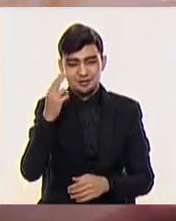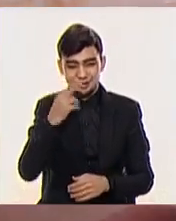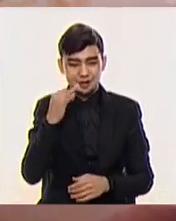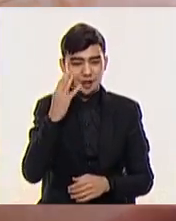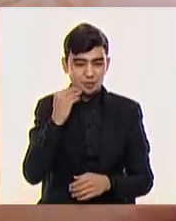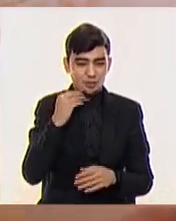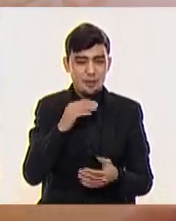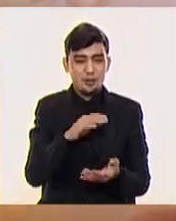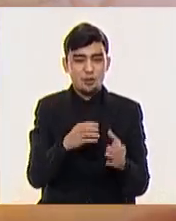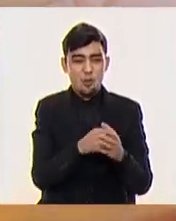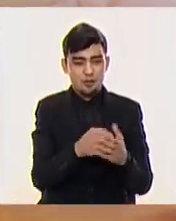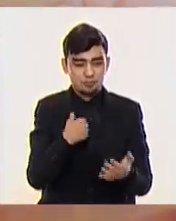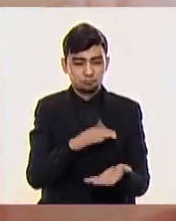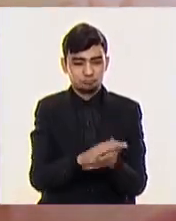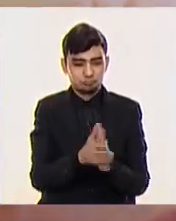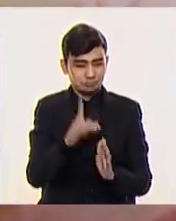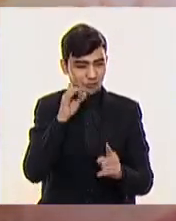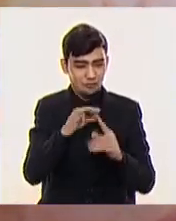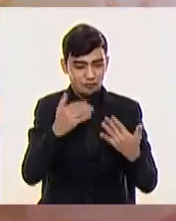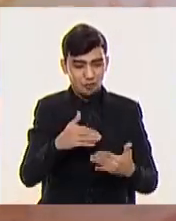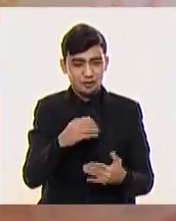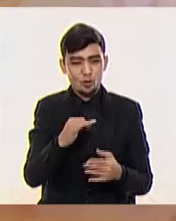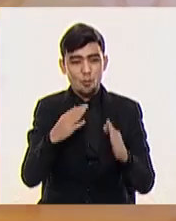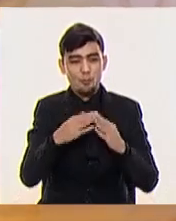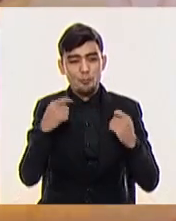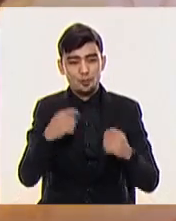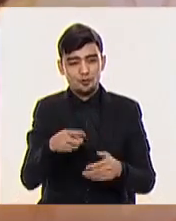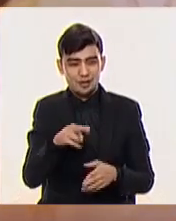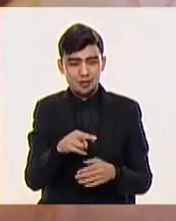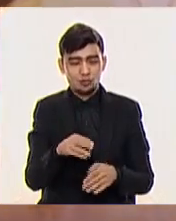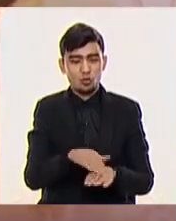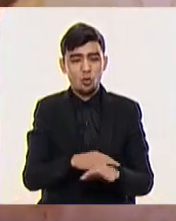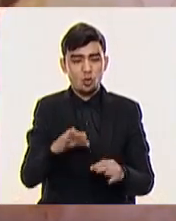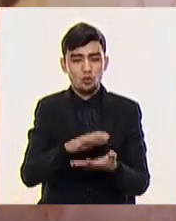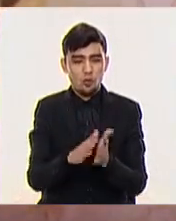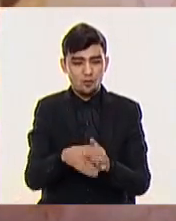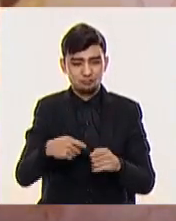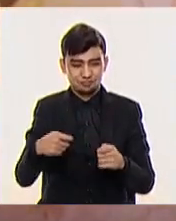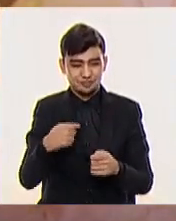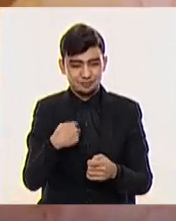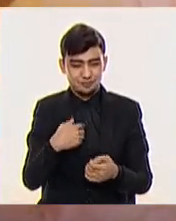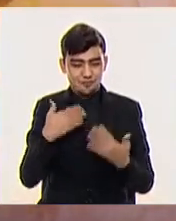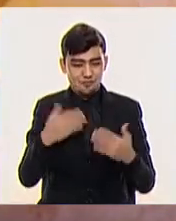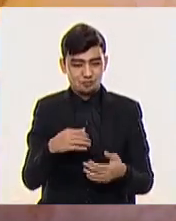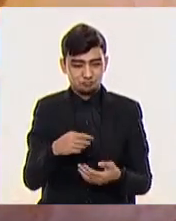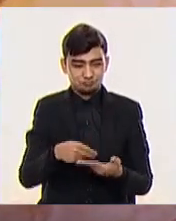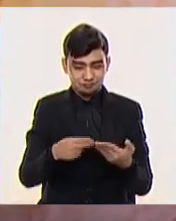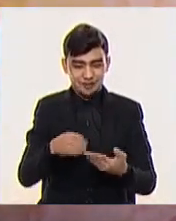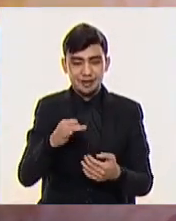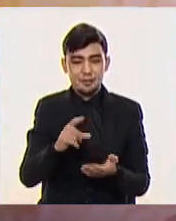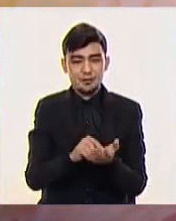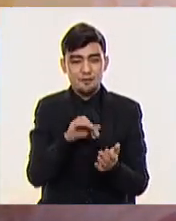құрылыс компаниясымен бекітілген бағада үй сату бойынша ұзақ жылдық келісім шарт жасасып жатыр екен. Яғни зейнетақы